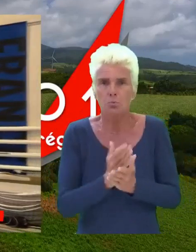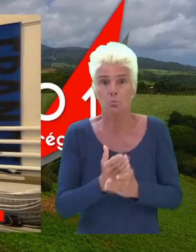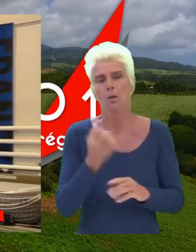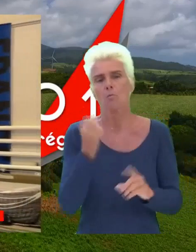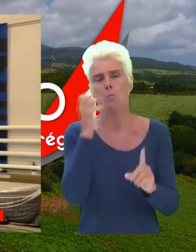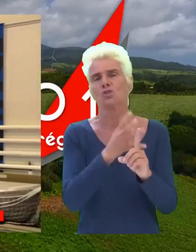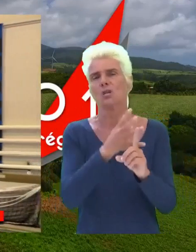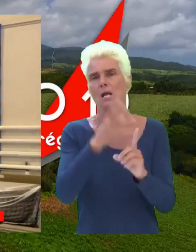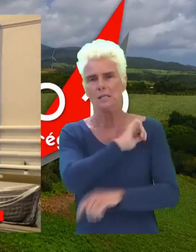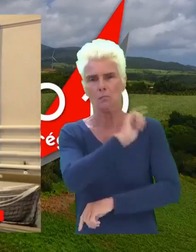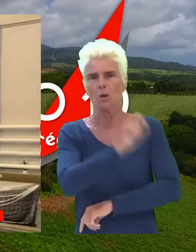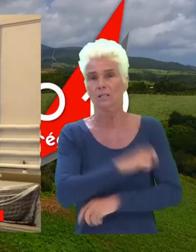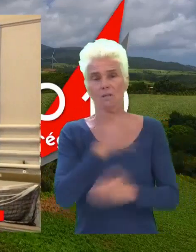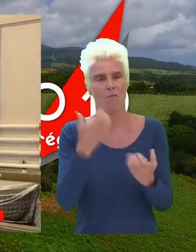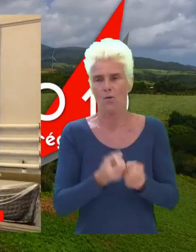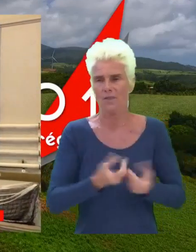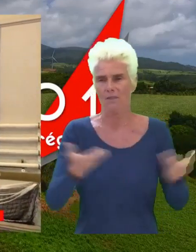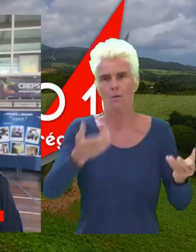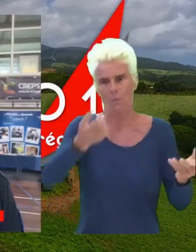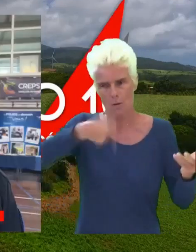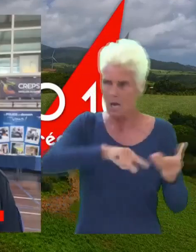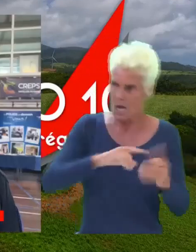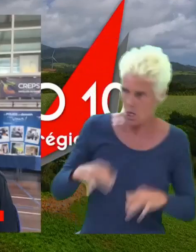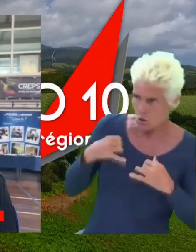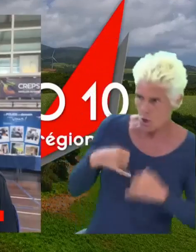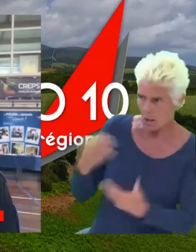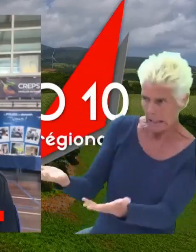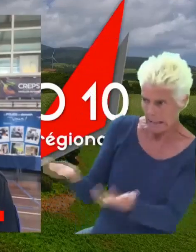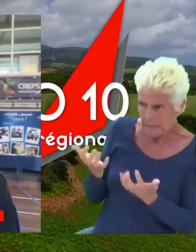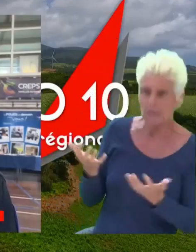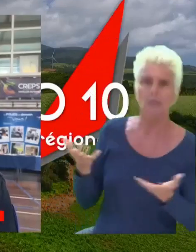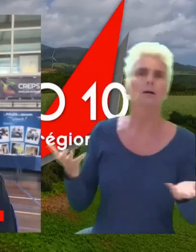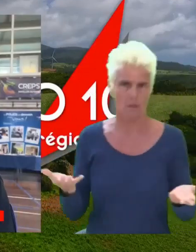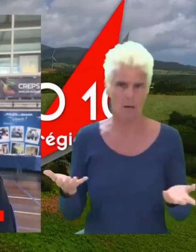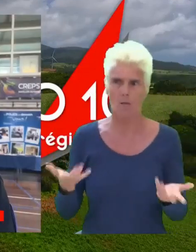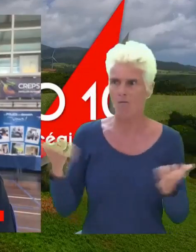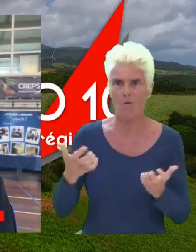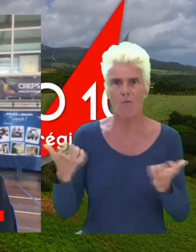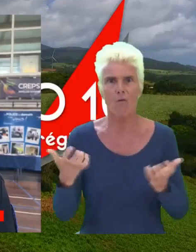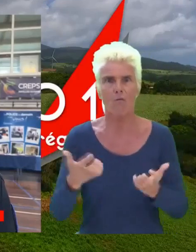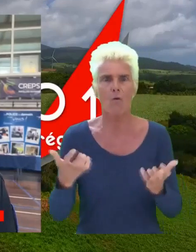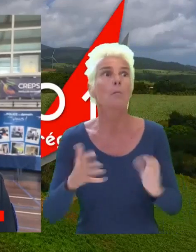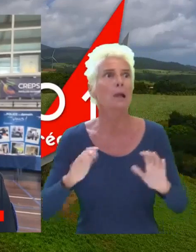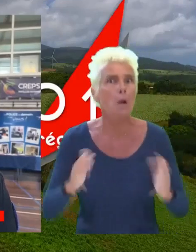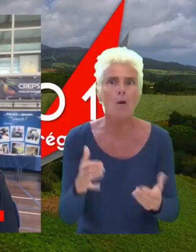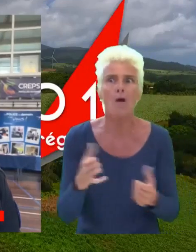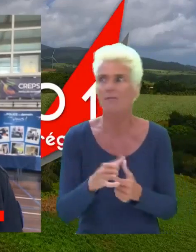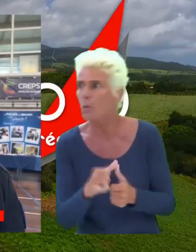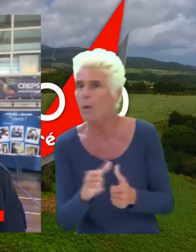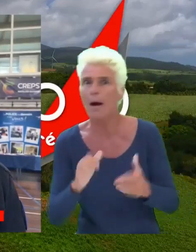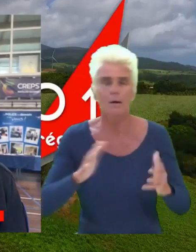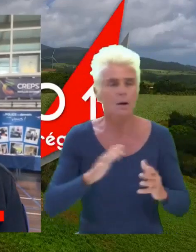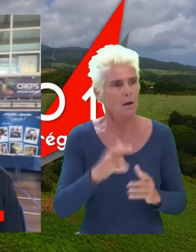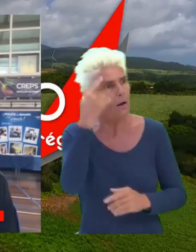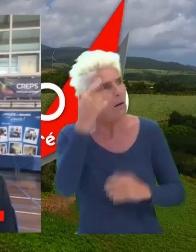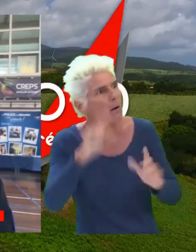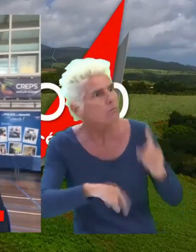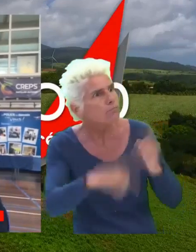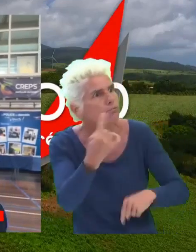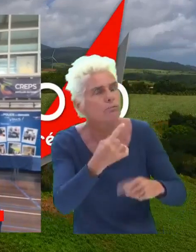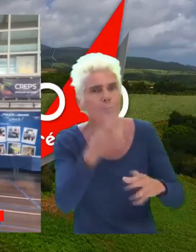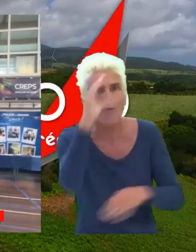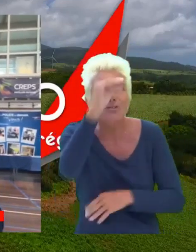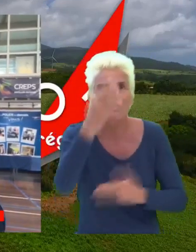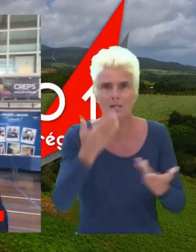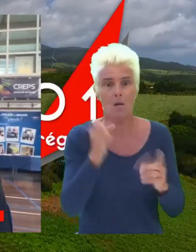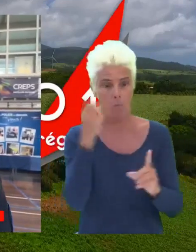sportif que nous voulons développer au niveau de la jeunesse ici les jeunes qui sont très très désireux de savoir comment on a fait pour réussir qui ont à la fois